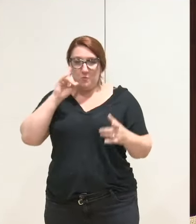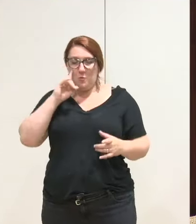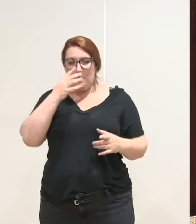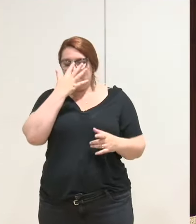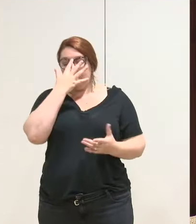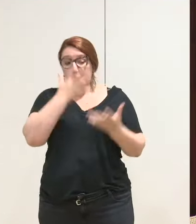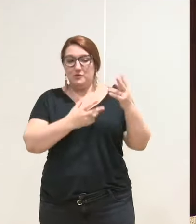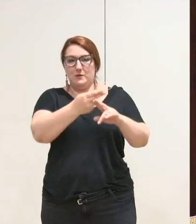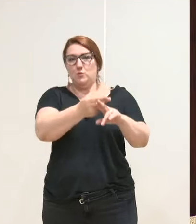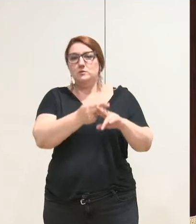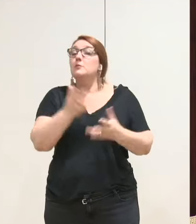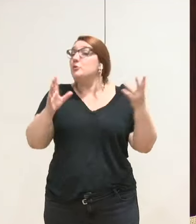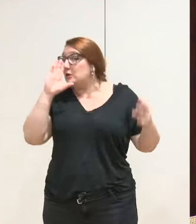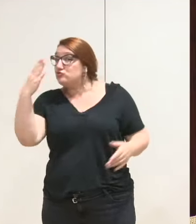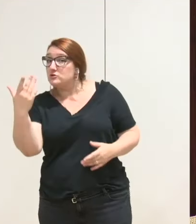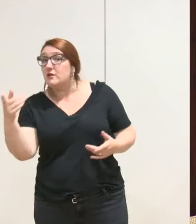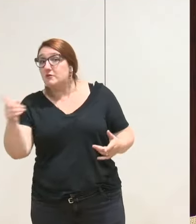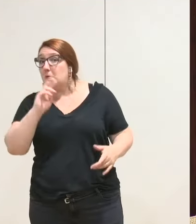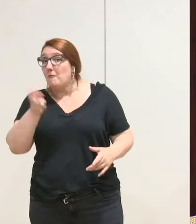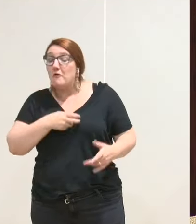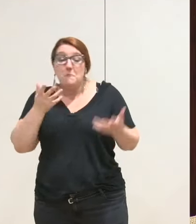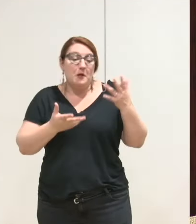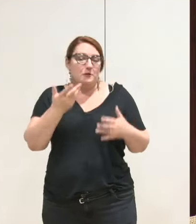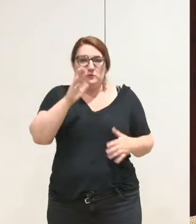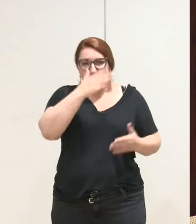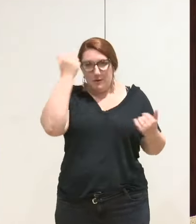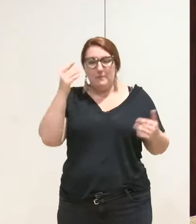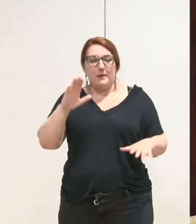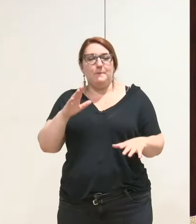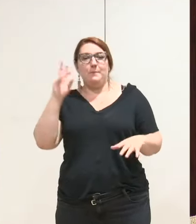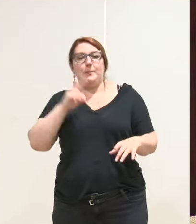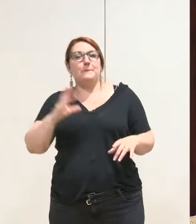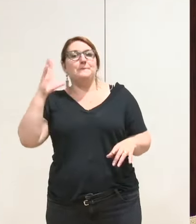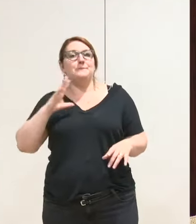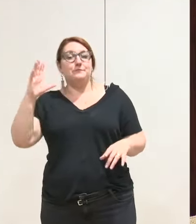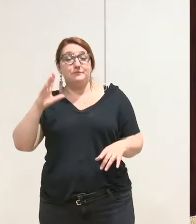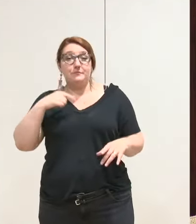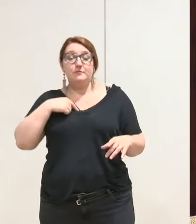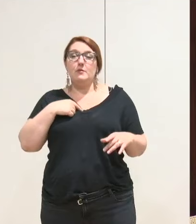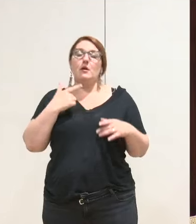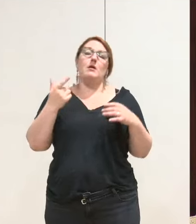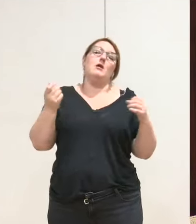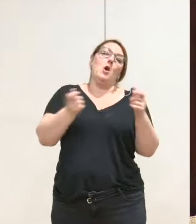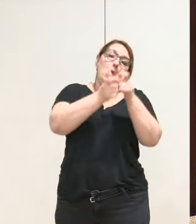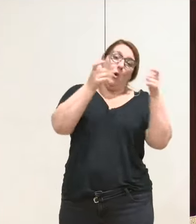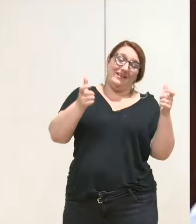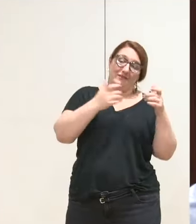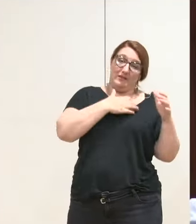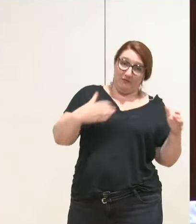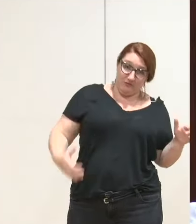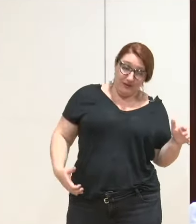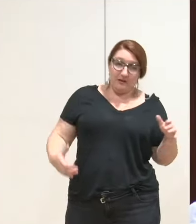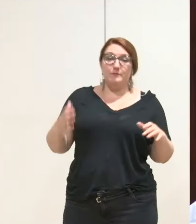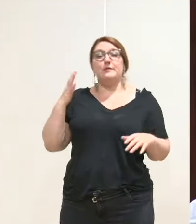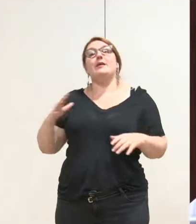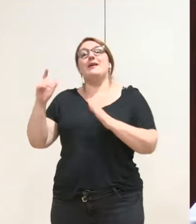à l'époque peut-être qu'elles ont changé d'avis d'ailleurs passé par le lien qu'elles avaient avec les deux collectivités plus exactement avec la collectivité ville et à l'époque